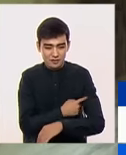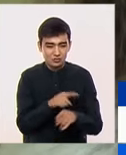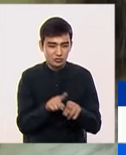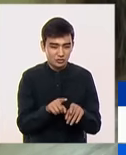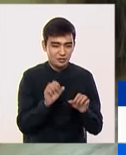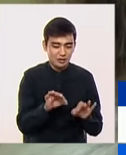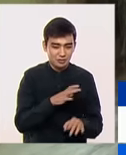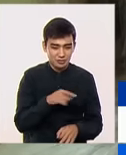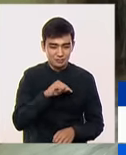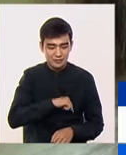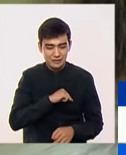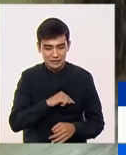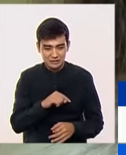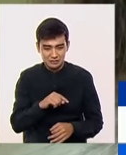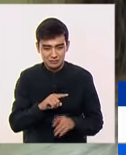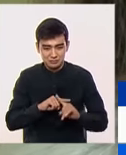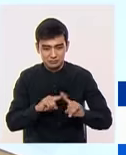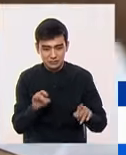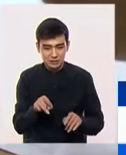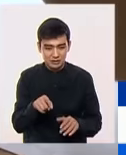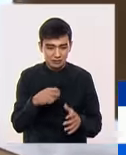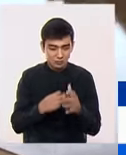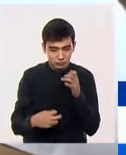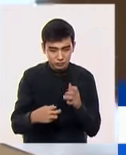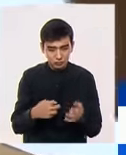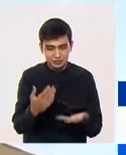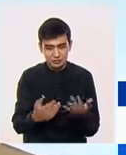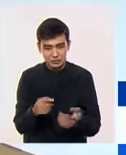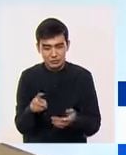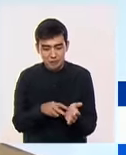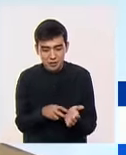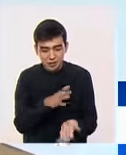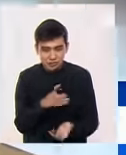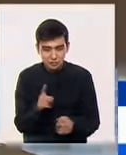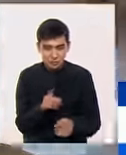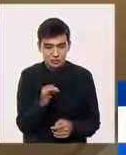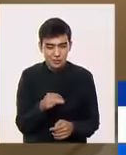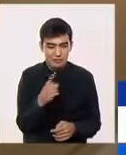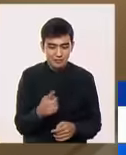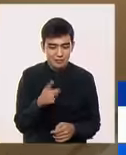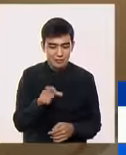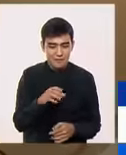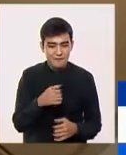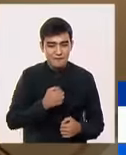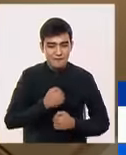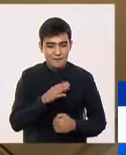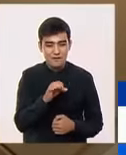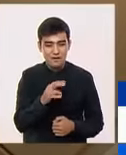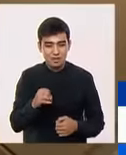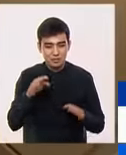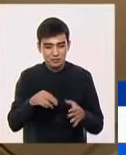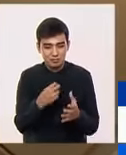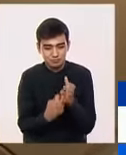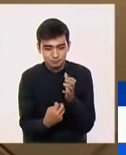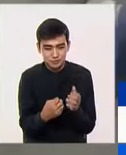странном поведении пациентов как те залазили под столы и кушетки панически чего-то боясь один замуровал себя в ванной таково действие синтетических